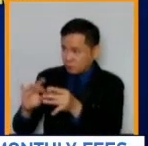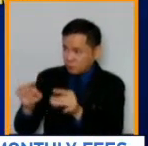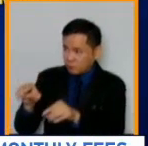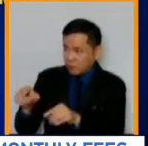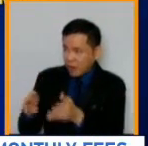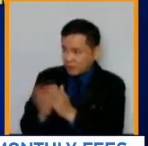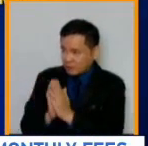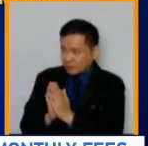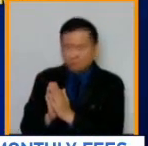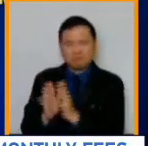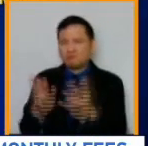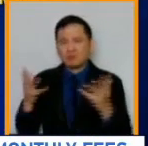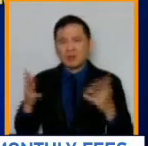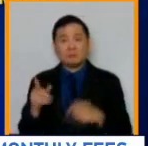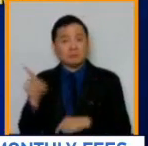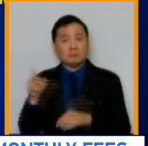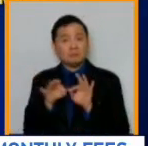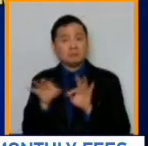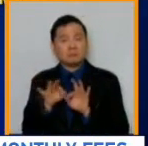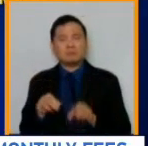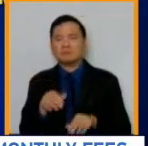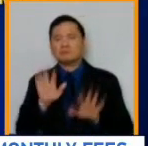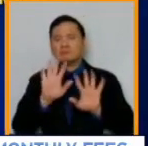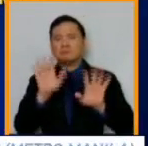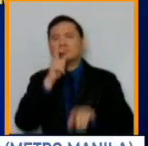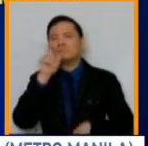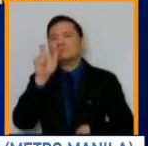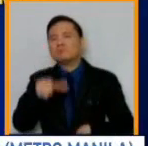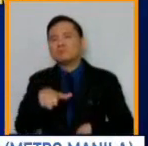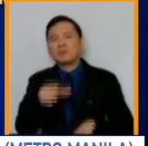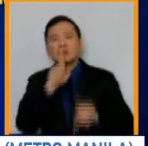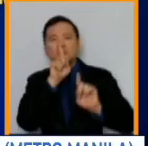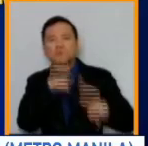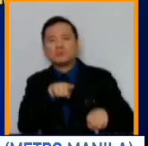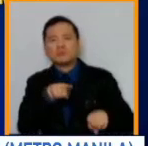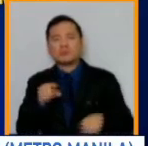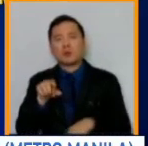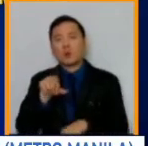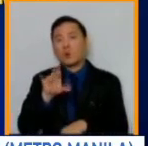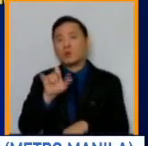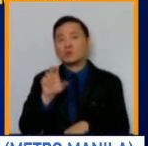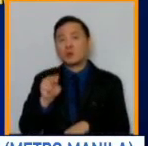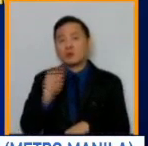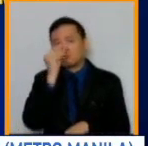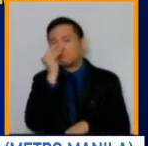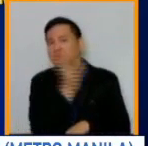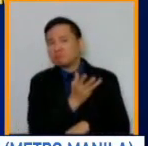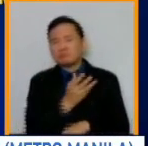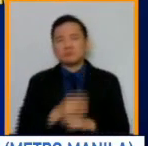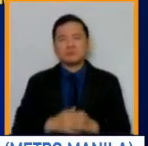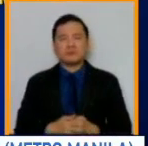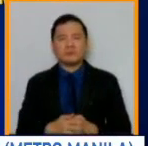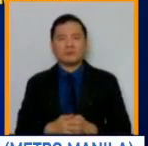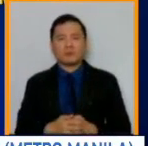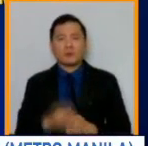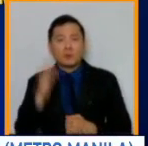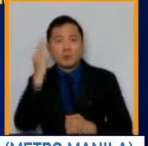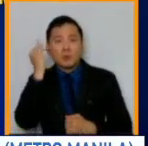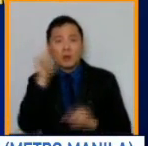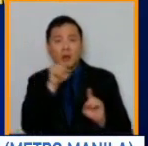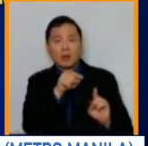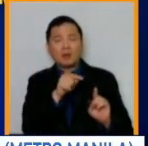raw nararapat na sagutin pa ang payag ni Guanzon at mas mabuting hindi na lang ito pansinin. Nananatili daw silang nakafocus